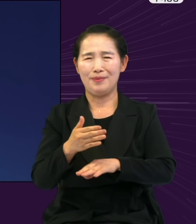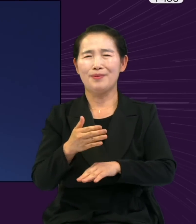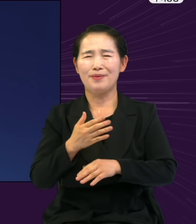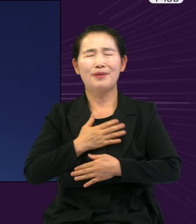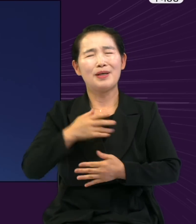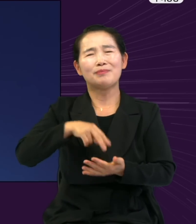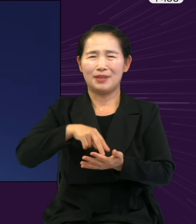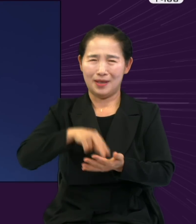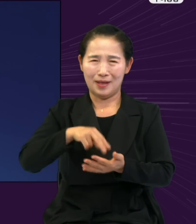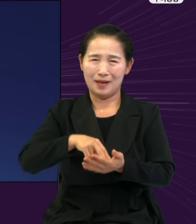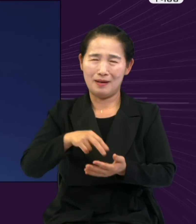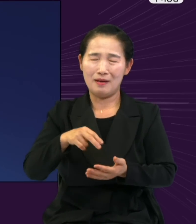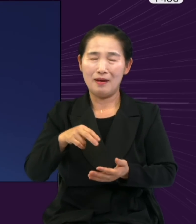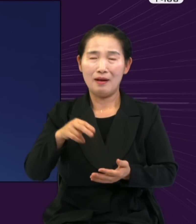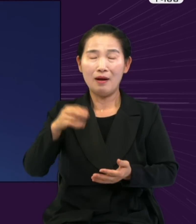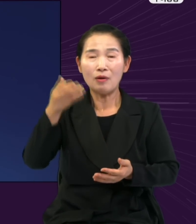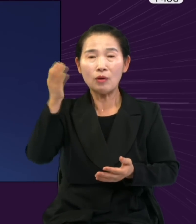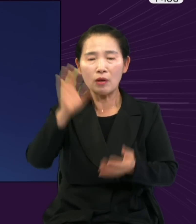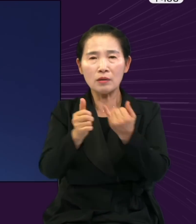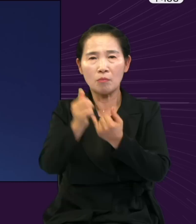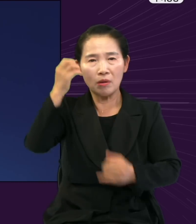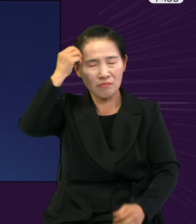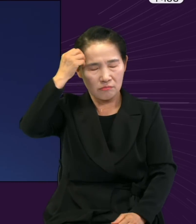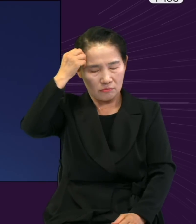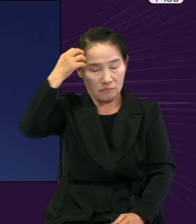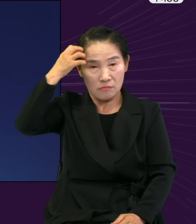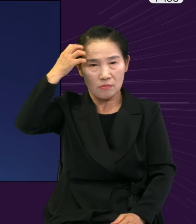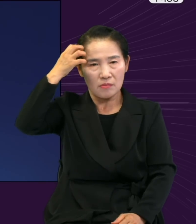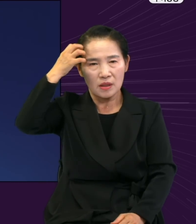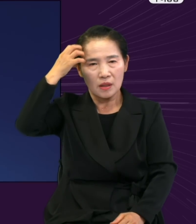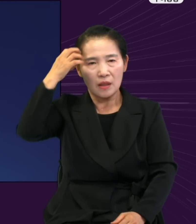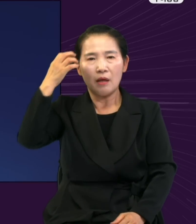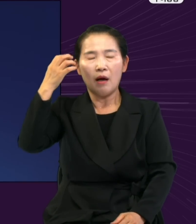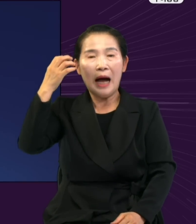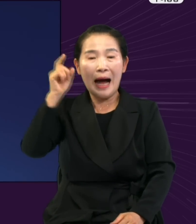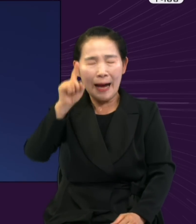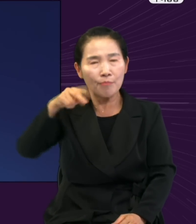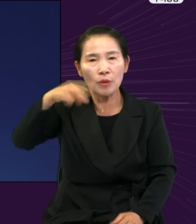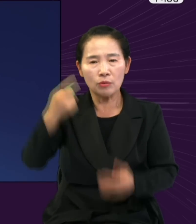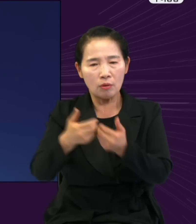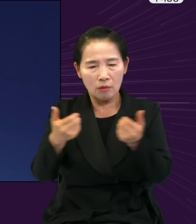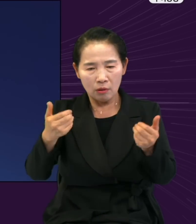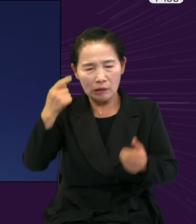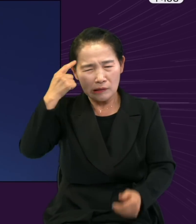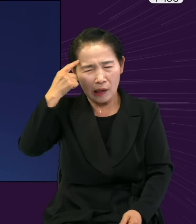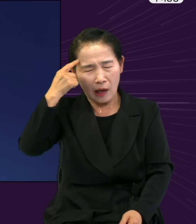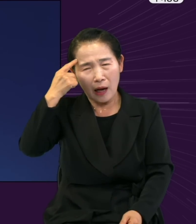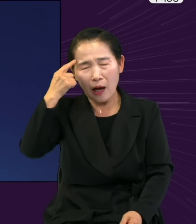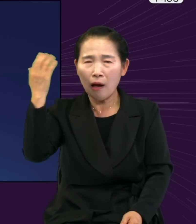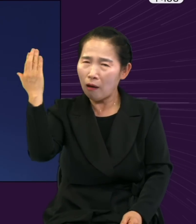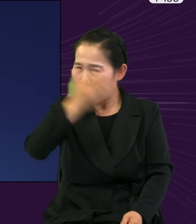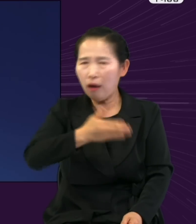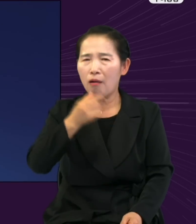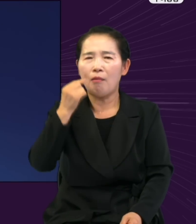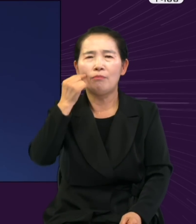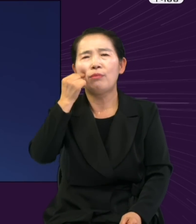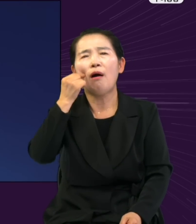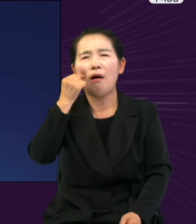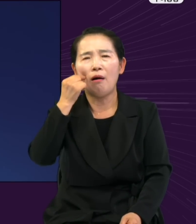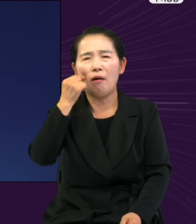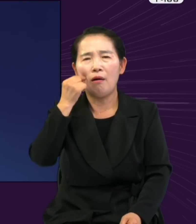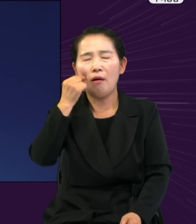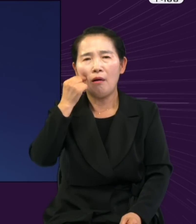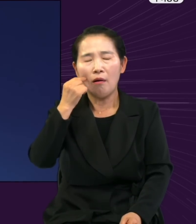준비한 이별이 아니었어요. 한 번도 생각했던 이별도 아니었습니다. 하나님께서 나한테 이렇게 여기까지